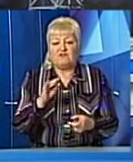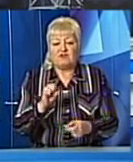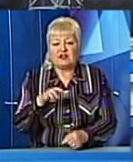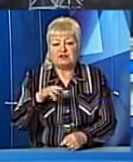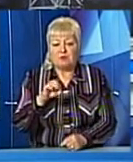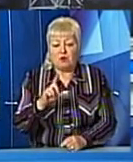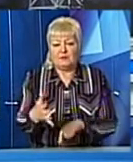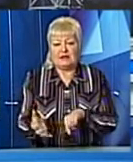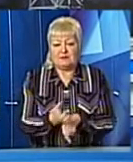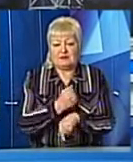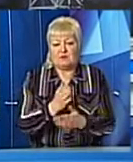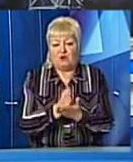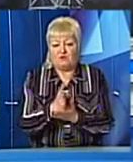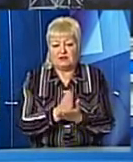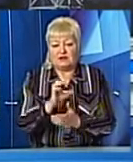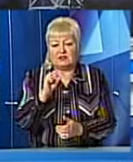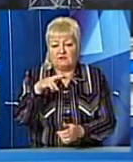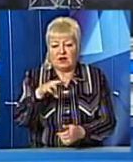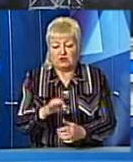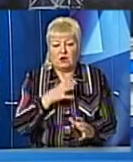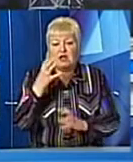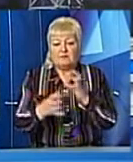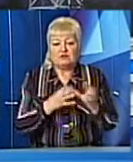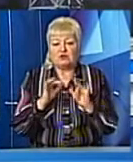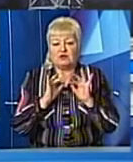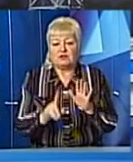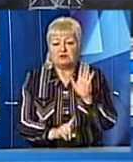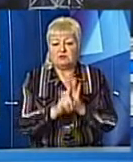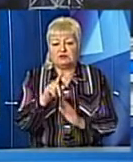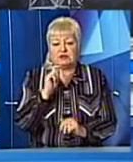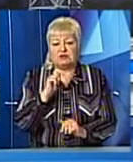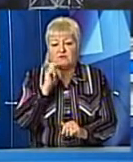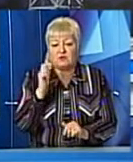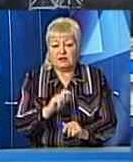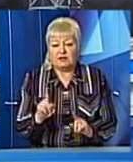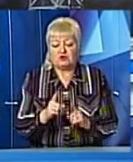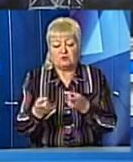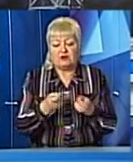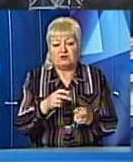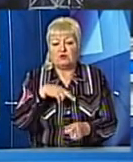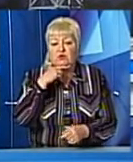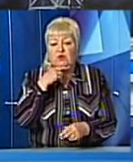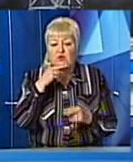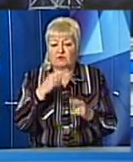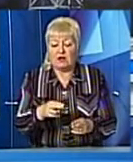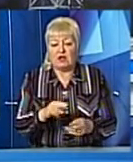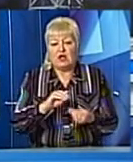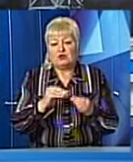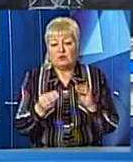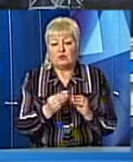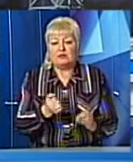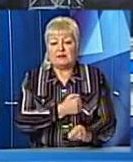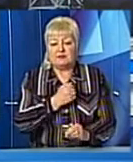на підтримку ветеранів АТО. Міжнародну акцію запустили і в Україні, аби привернути увагу до проблем бійців,